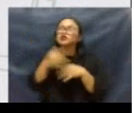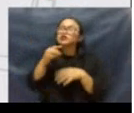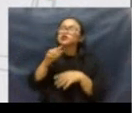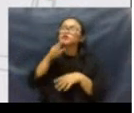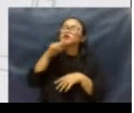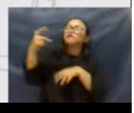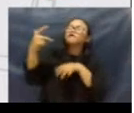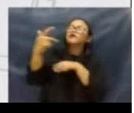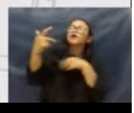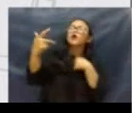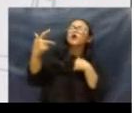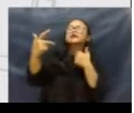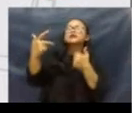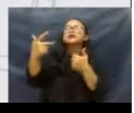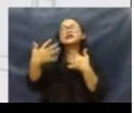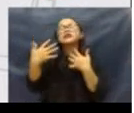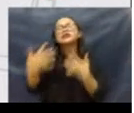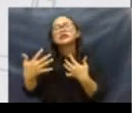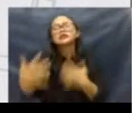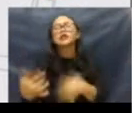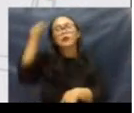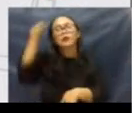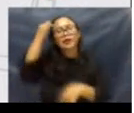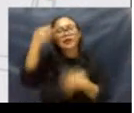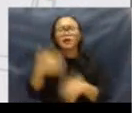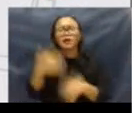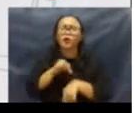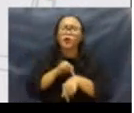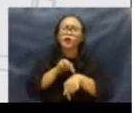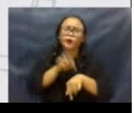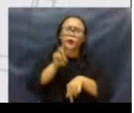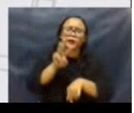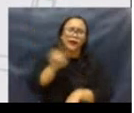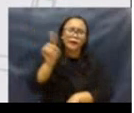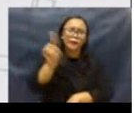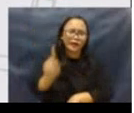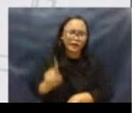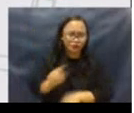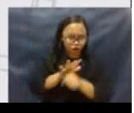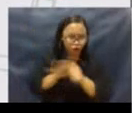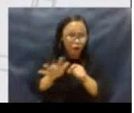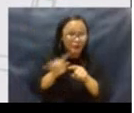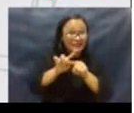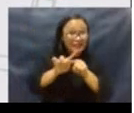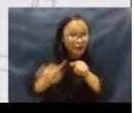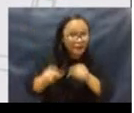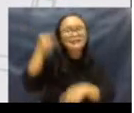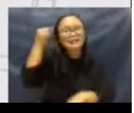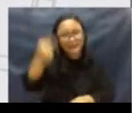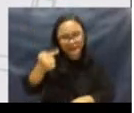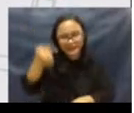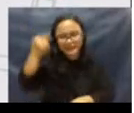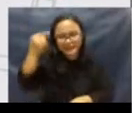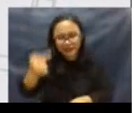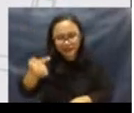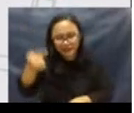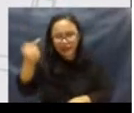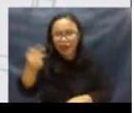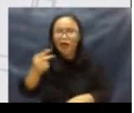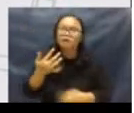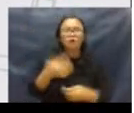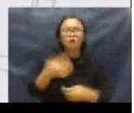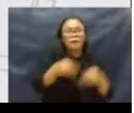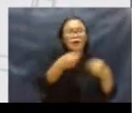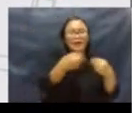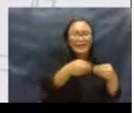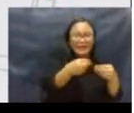dalam monolog 3 menit sudah cukup, tapi sesering mungkin tentang apapun, tentang refleksi materi belajar maupun